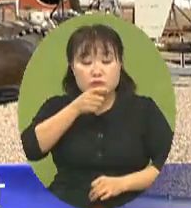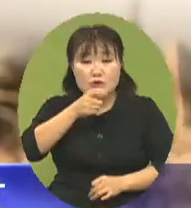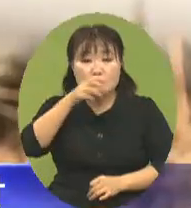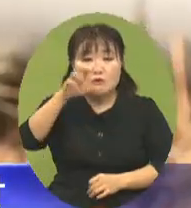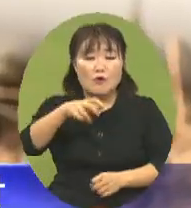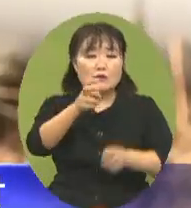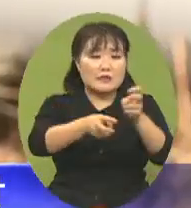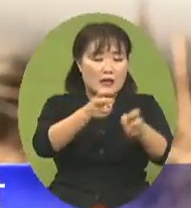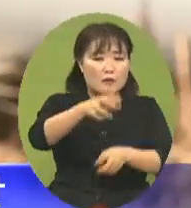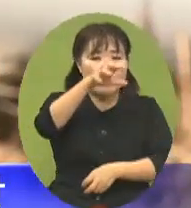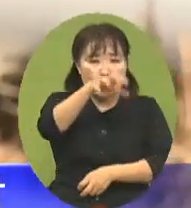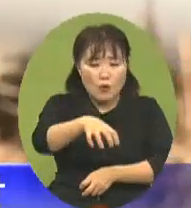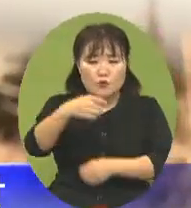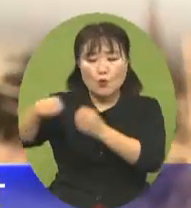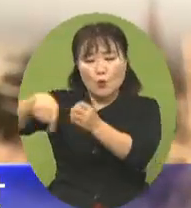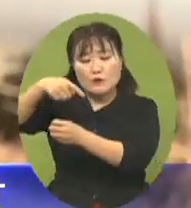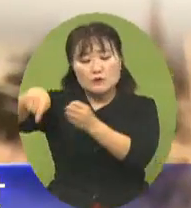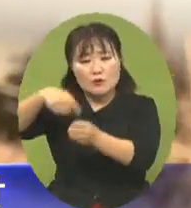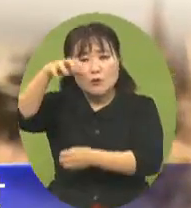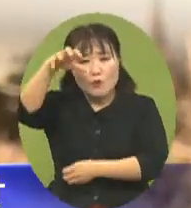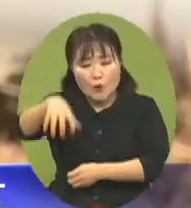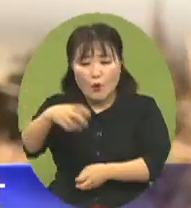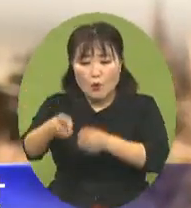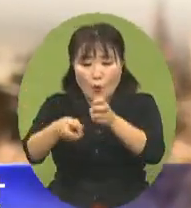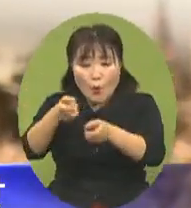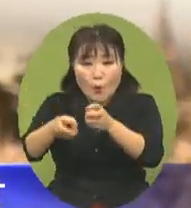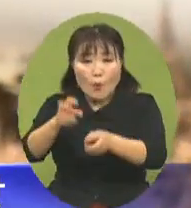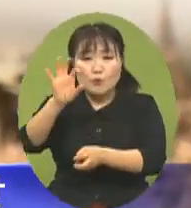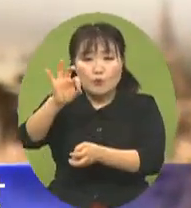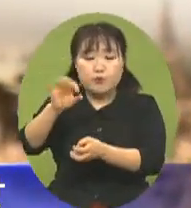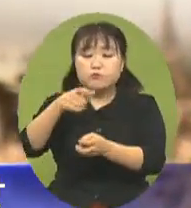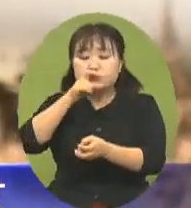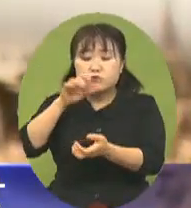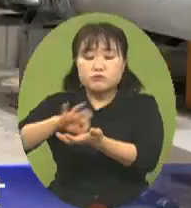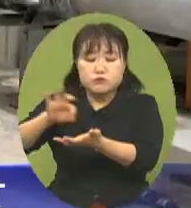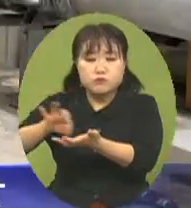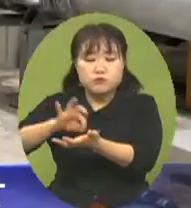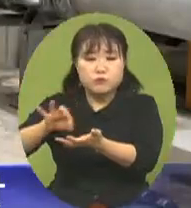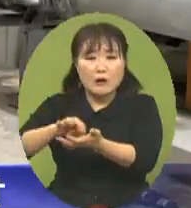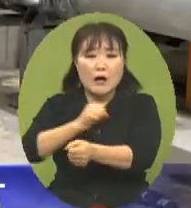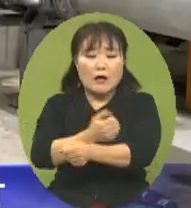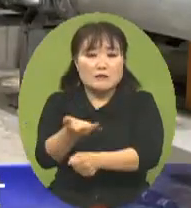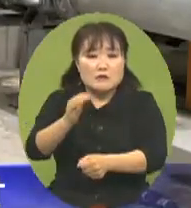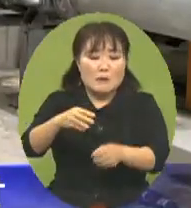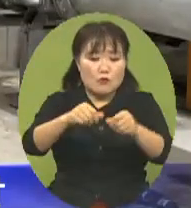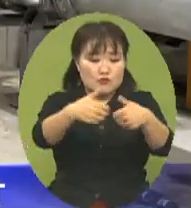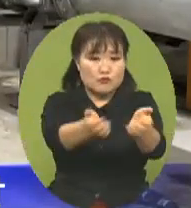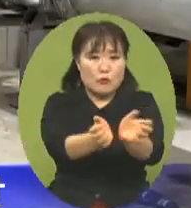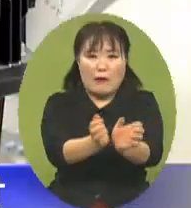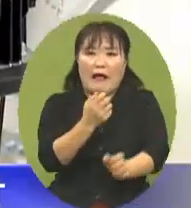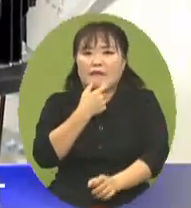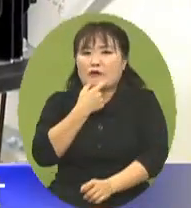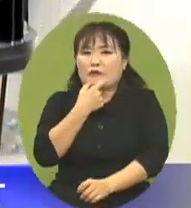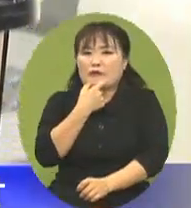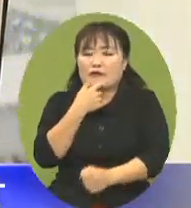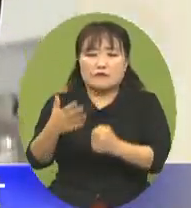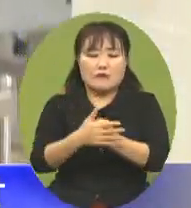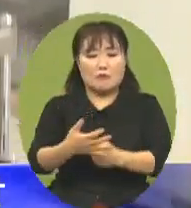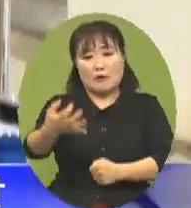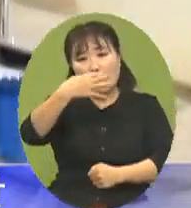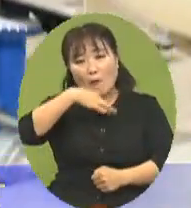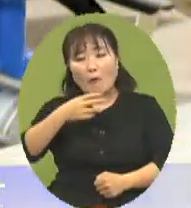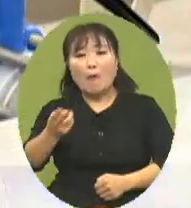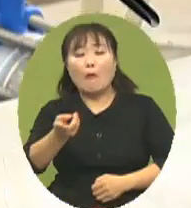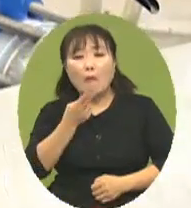해수담수화를 산업단지와 원전 등의 공업용수로 공급하겠다고 했지만 국토부가 이마저도 막아 수익도 낼